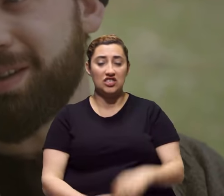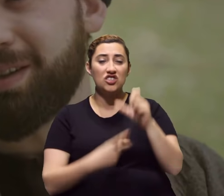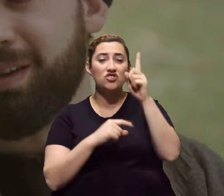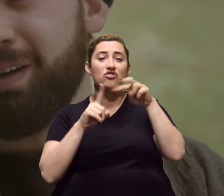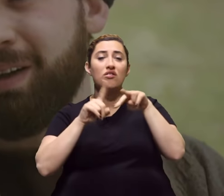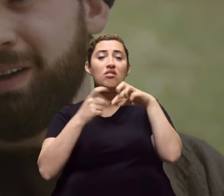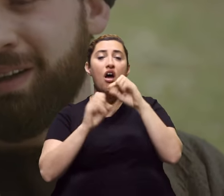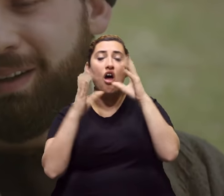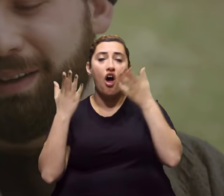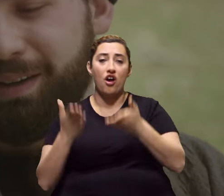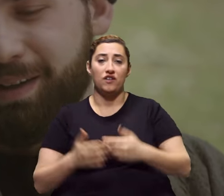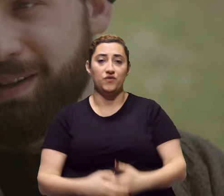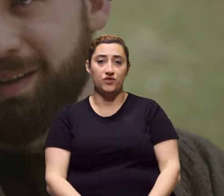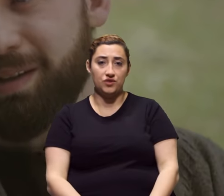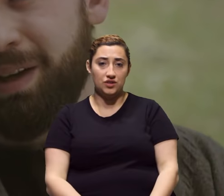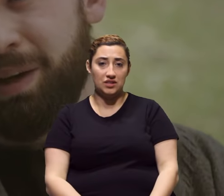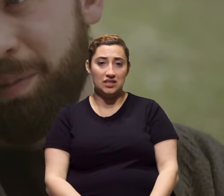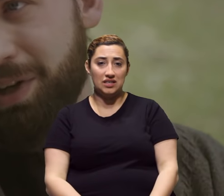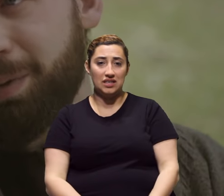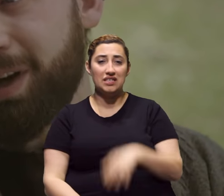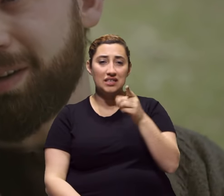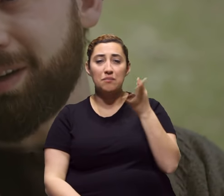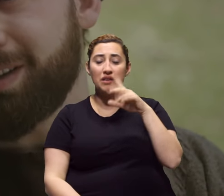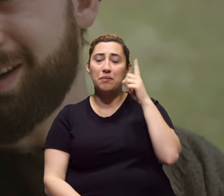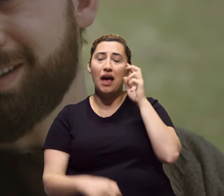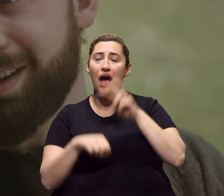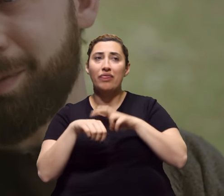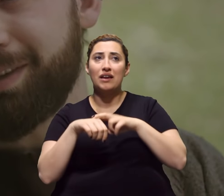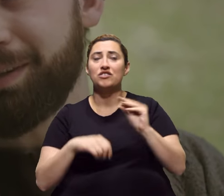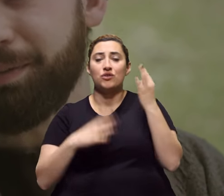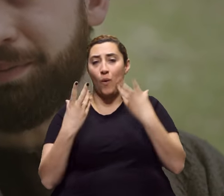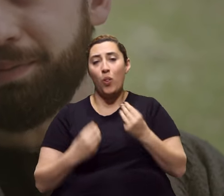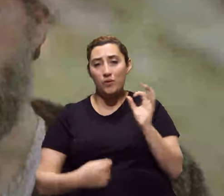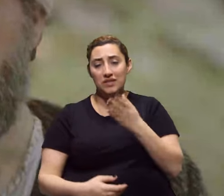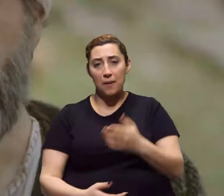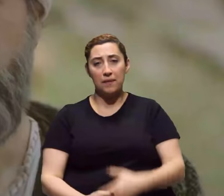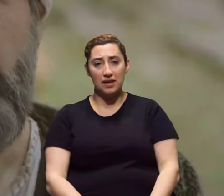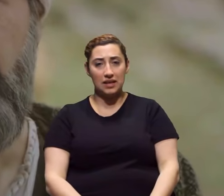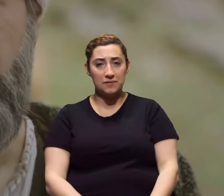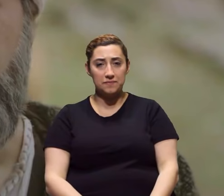Çınar ağacıdır. Siz başka bir hatıra hatırlarsınız elbet.